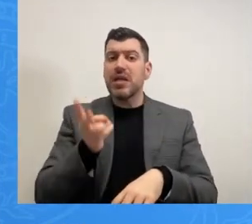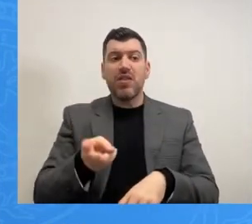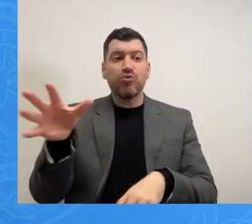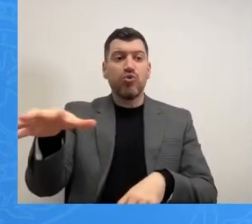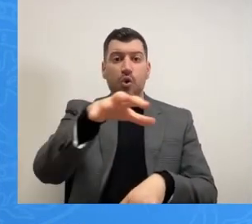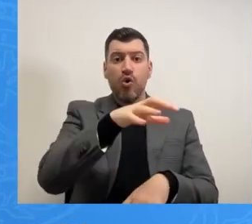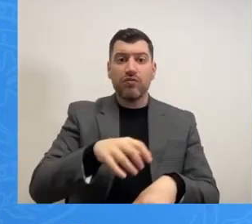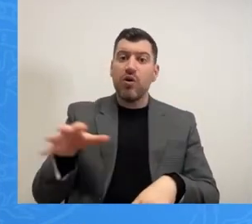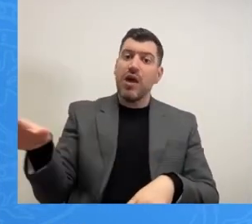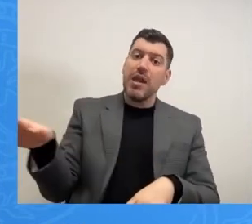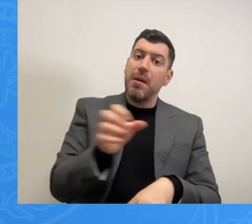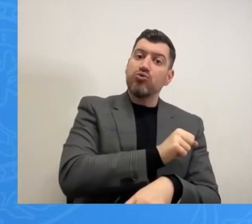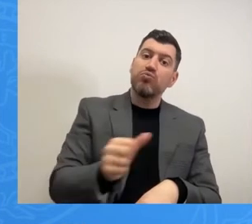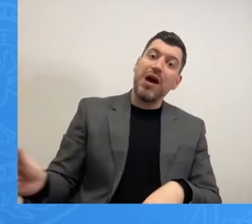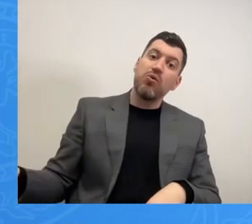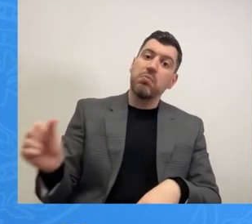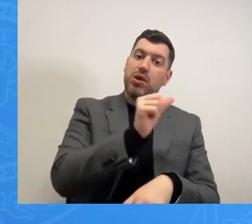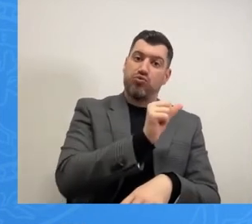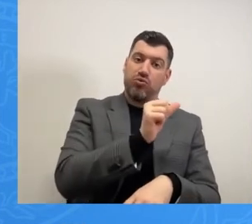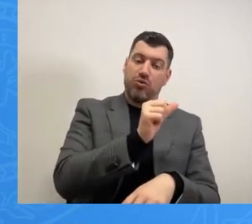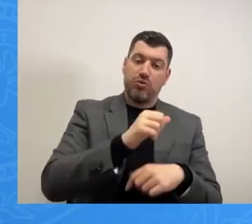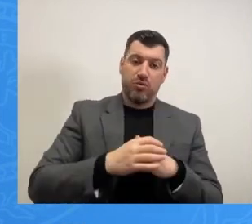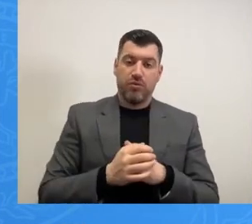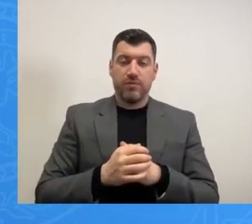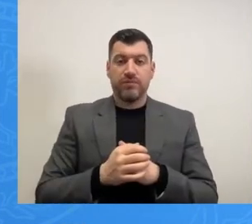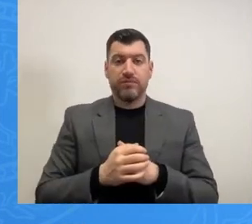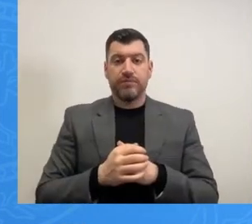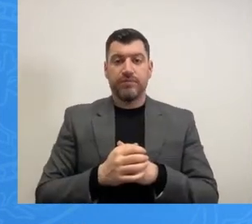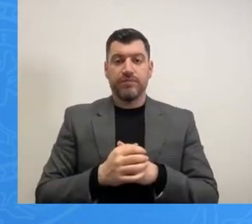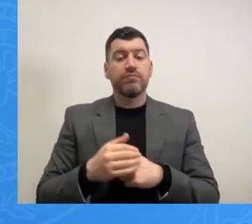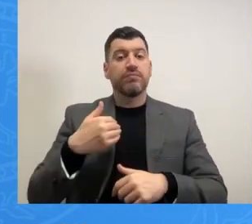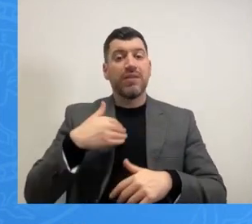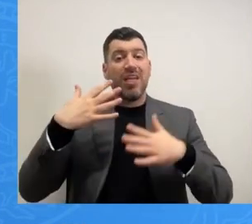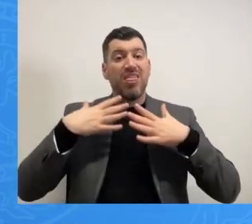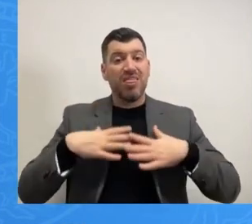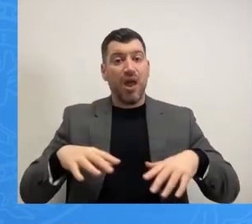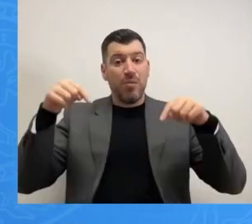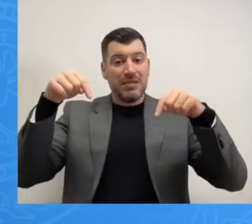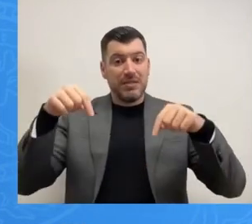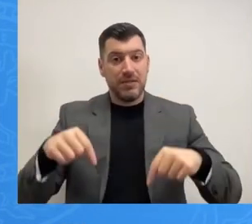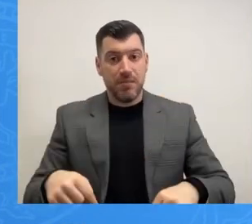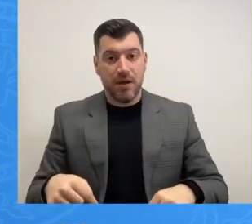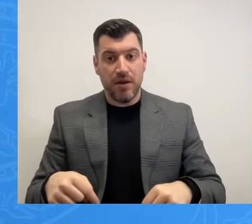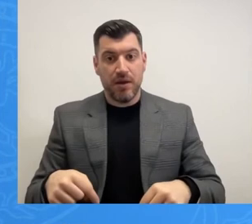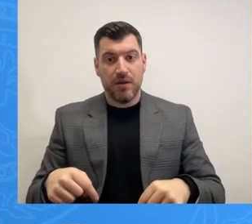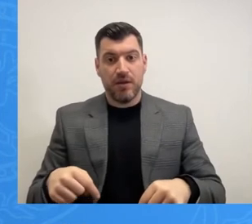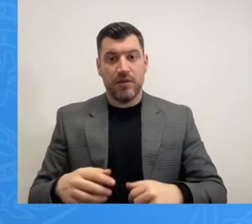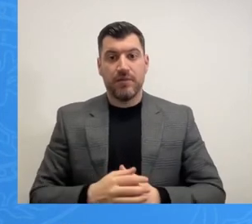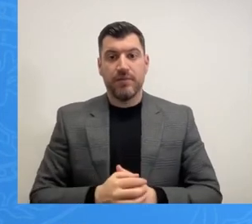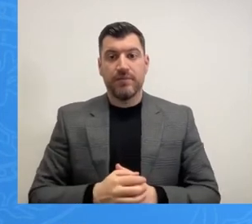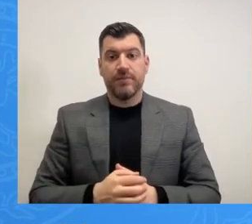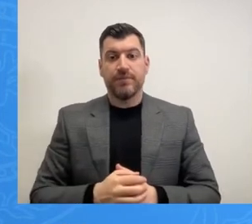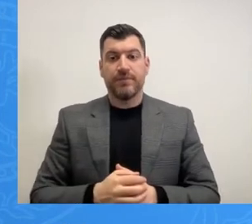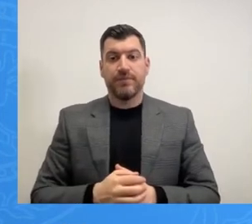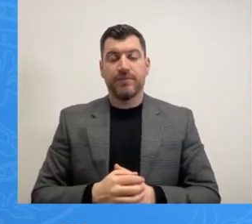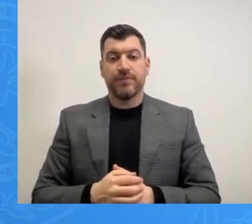χώροι. Εδώ υπάρχει εξής πλευρά τώρα. Εμείς σήμερα θέλουμε, σήμερα, μετά το σημερινή μας ανάδειξη